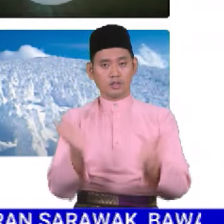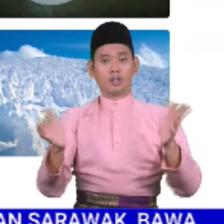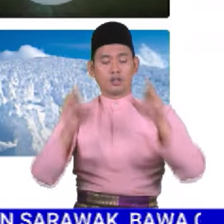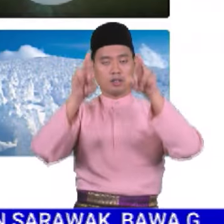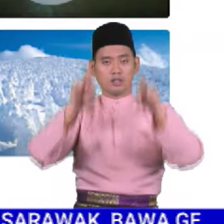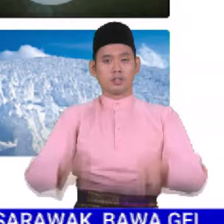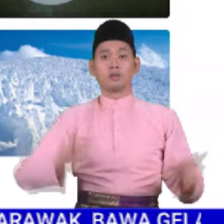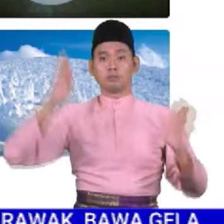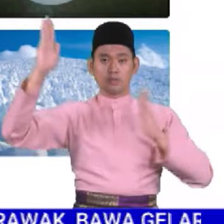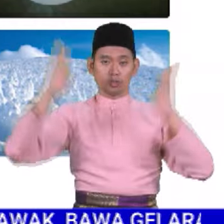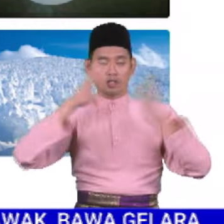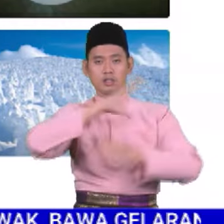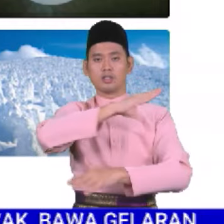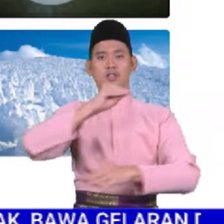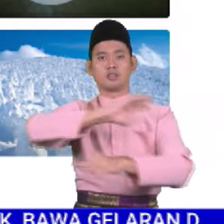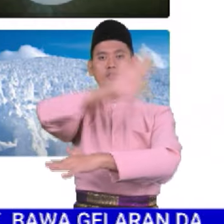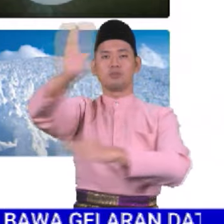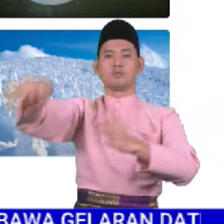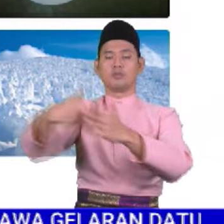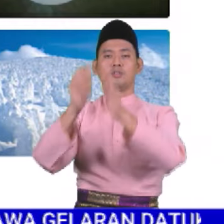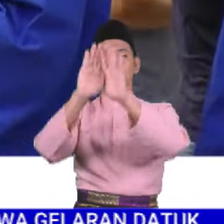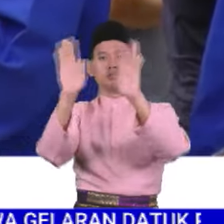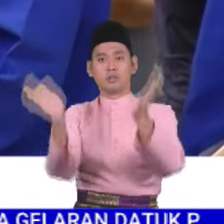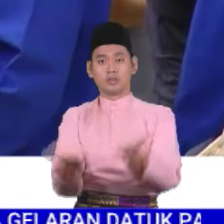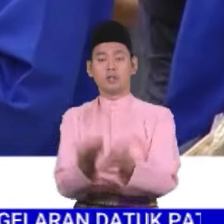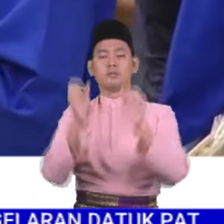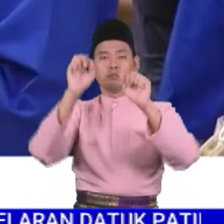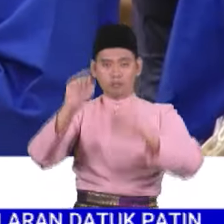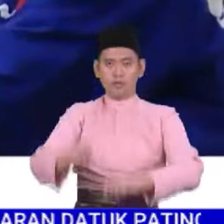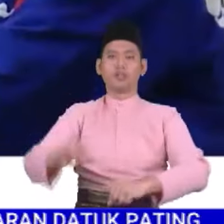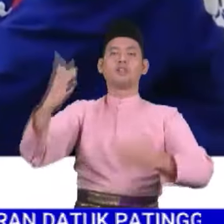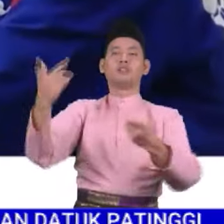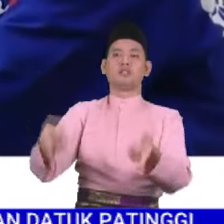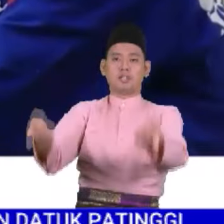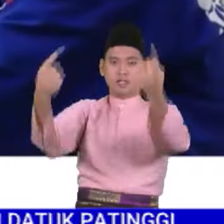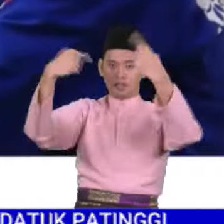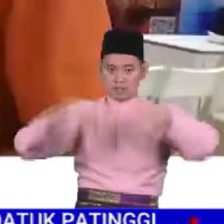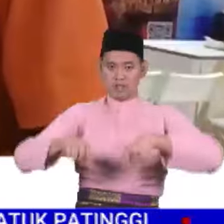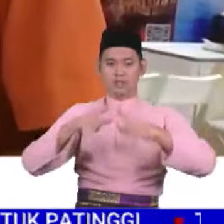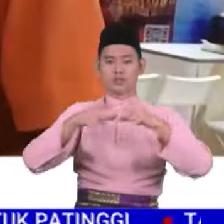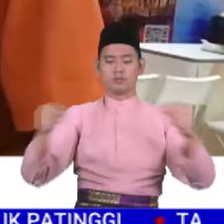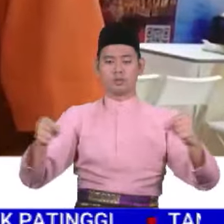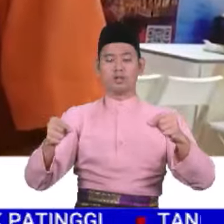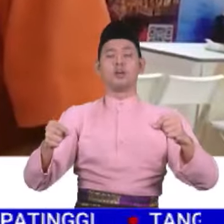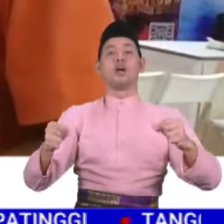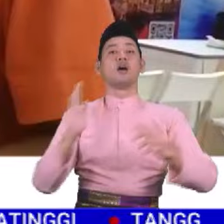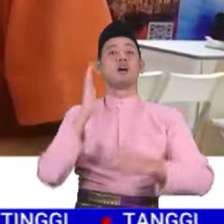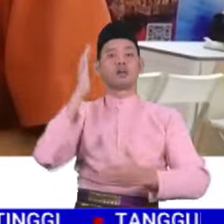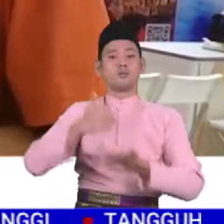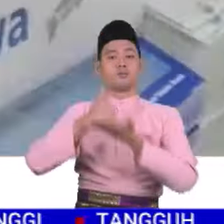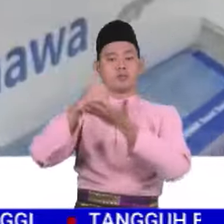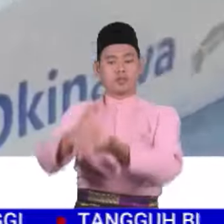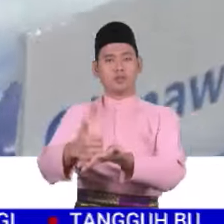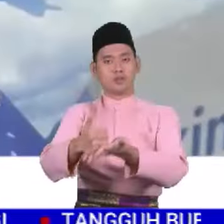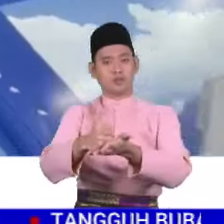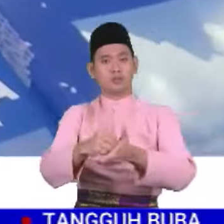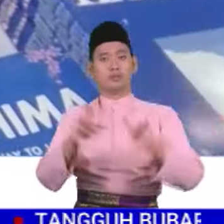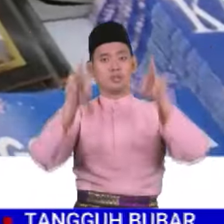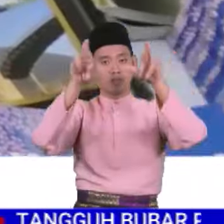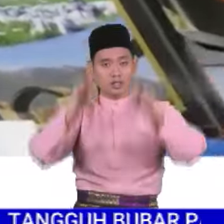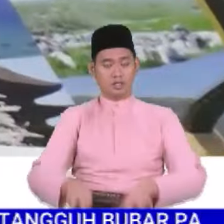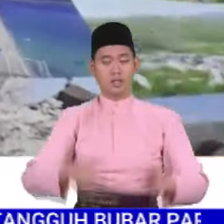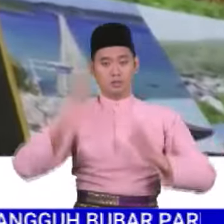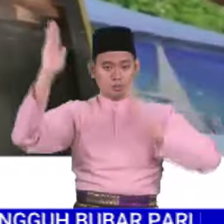seluruh dunia untuk kembali ke Jepun. Tambahnya, JTF 2022 membantu rakyat Malaysia merancang percutian dengan lebih